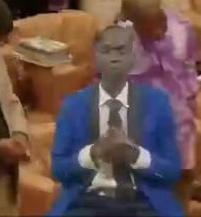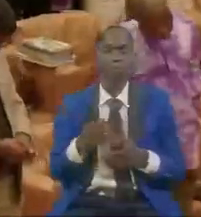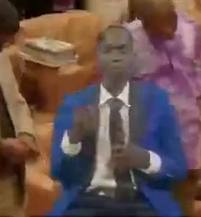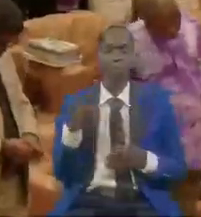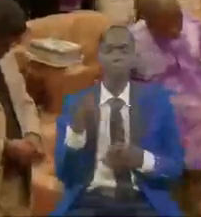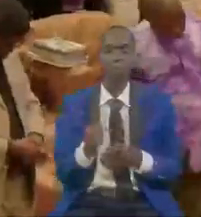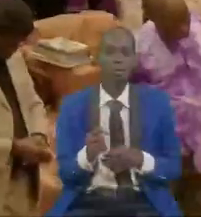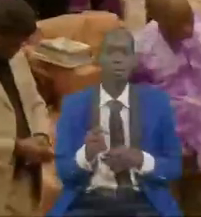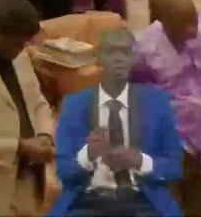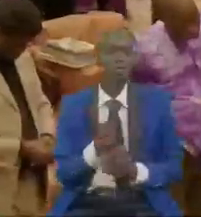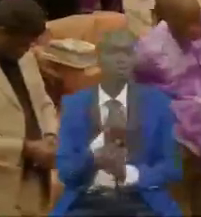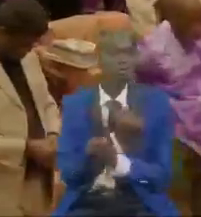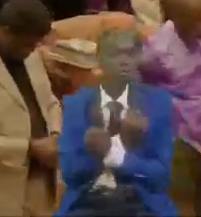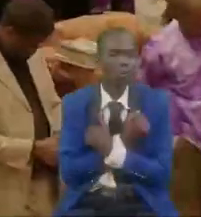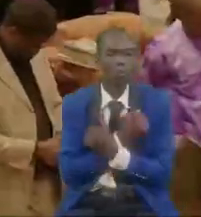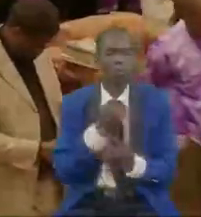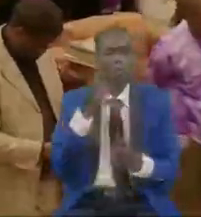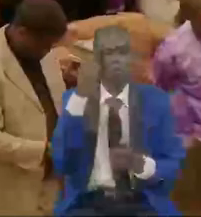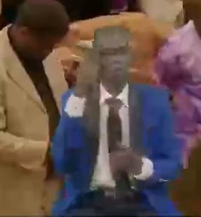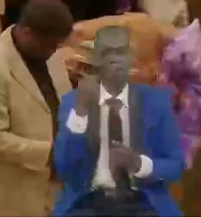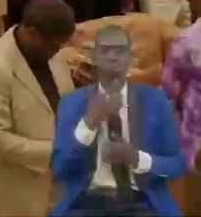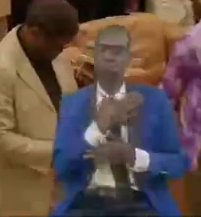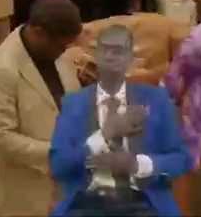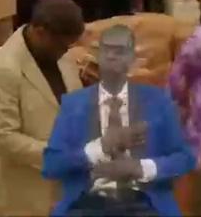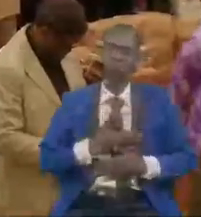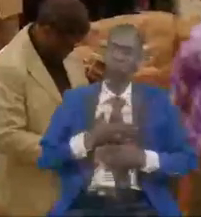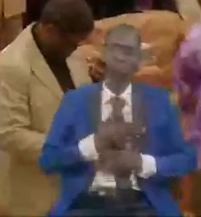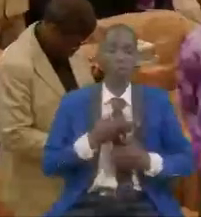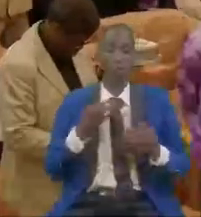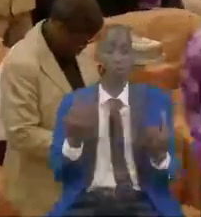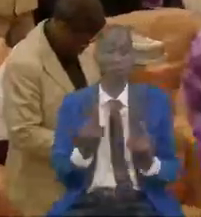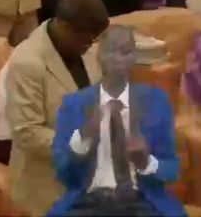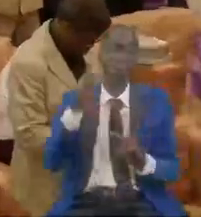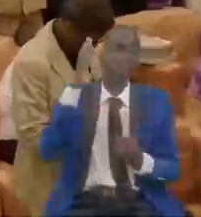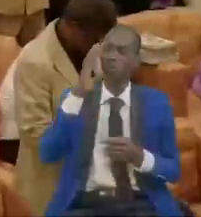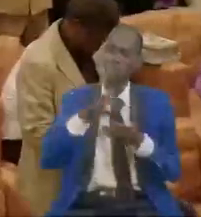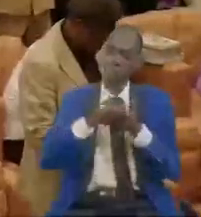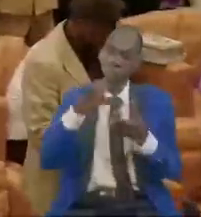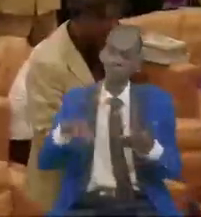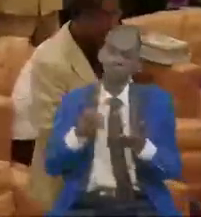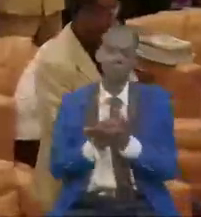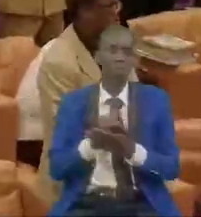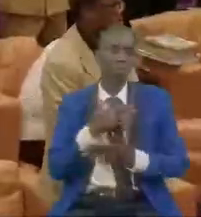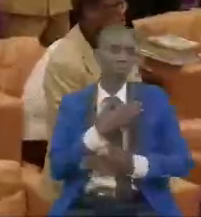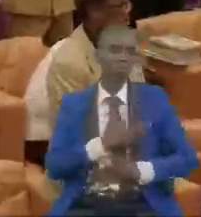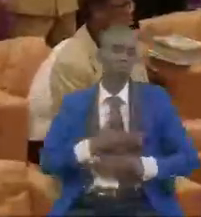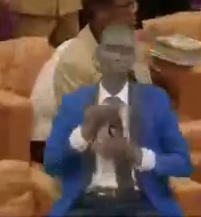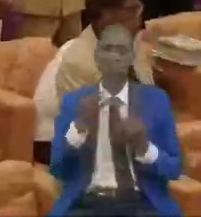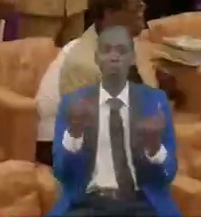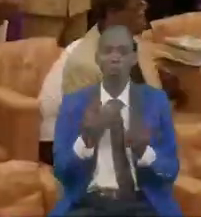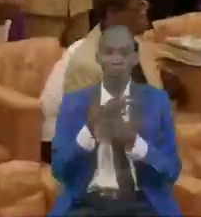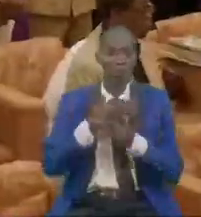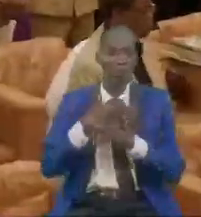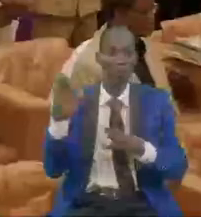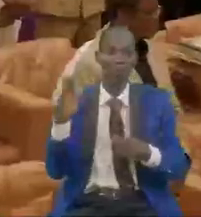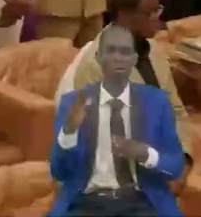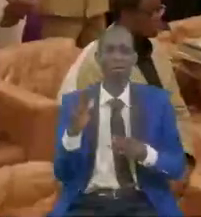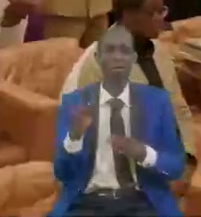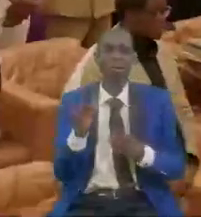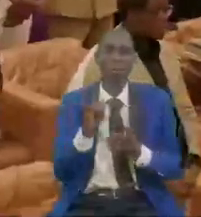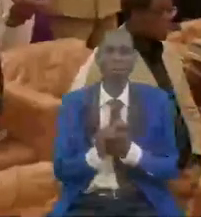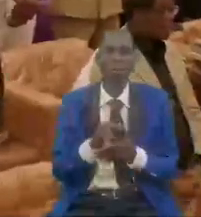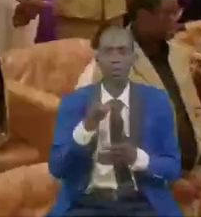L'amour pour le plaisir du péché, le Seigneur va l'ôter de votre vie. Le plaisir du péché. Vous